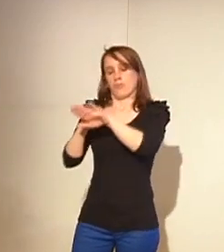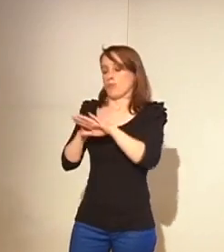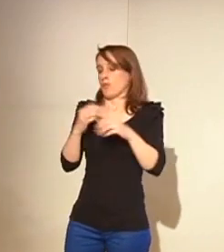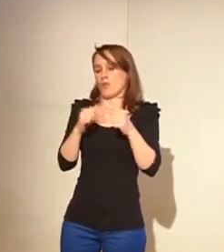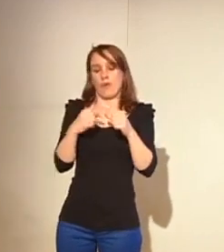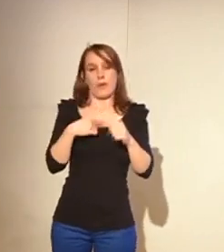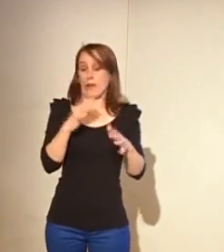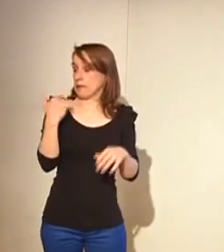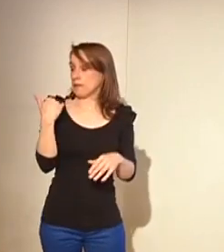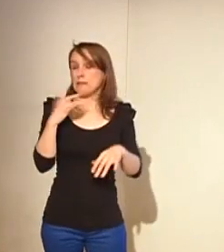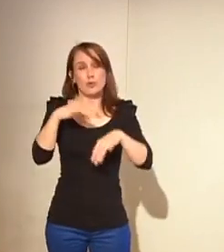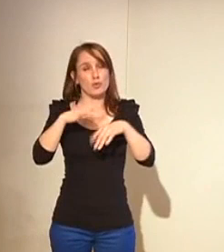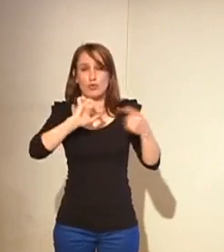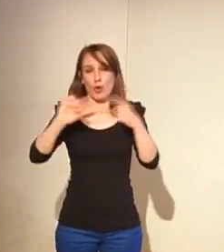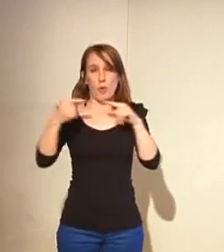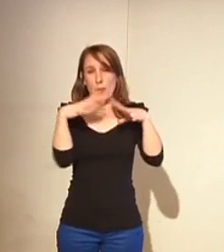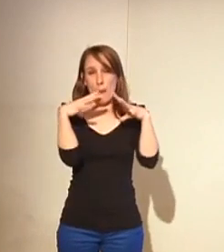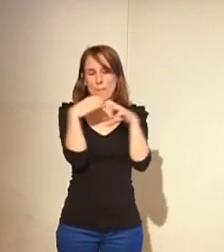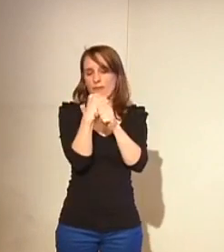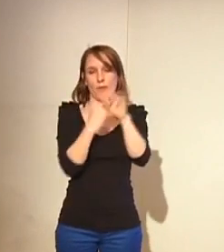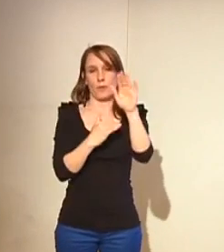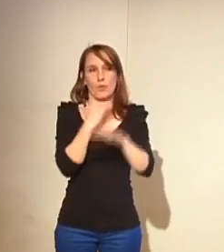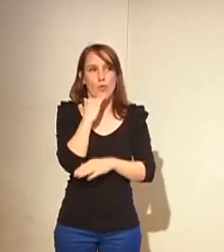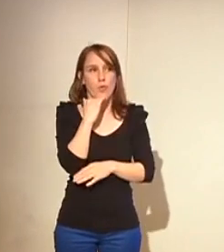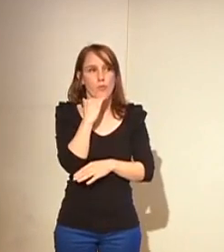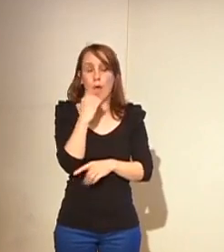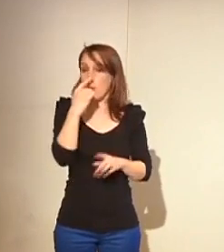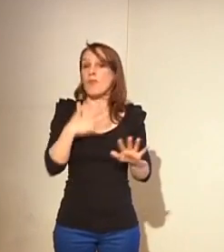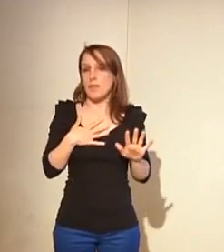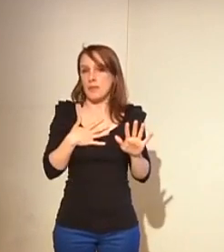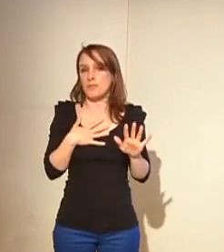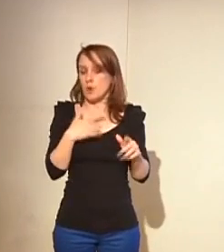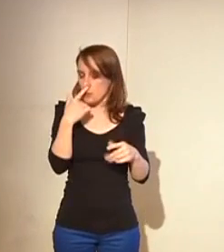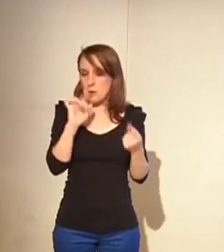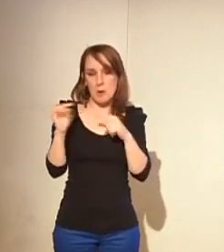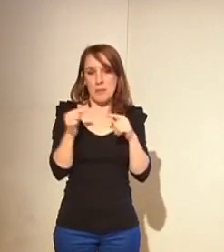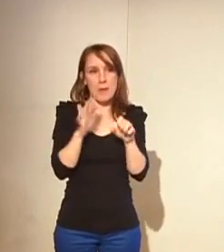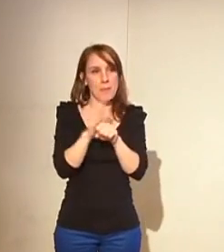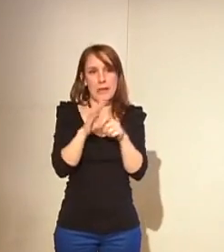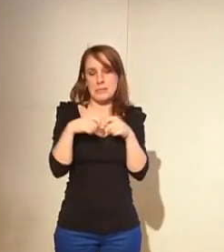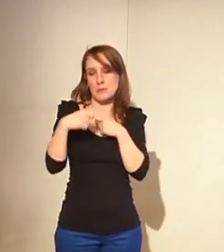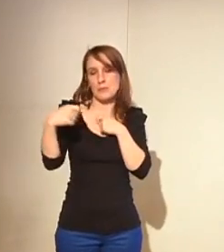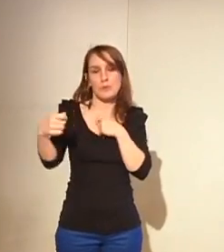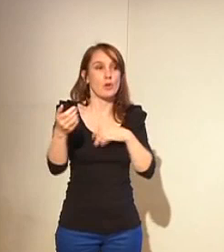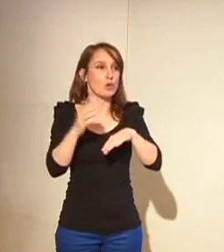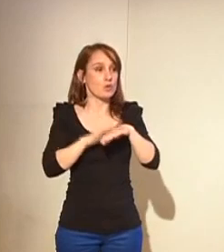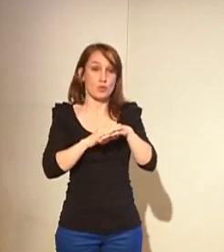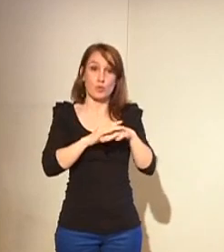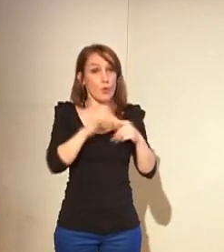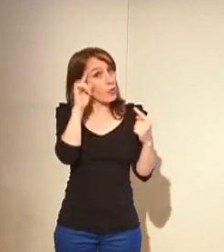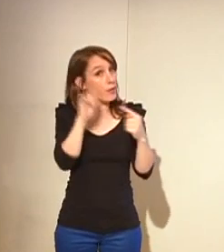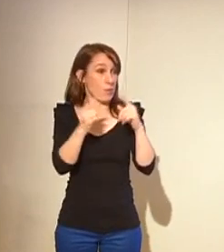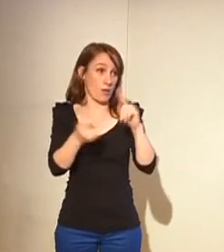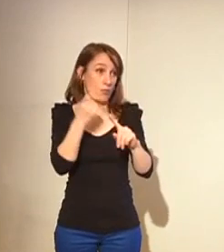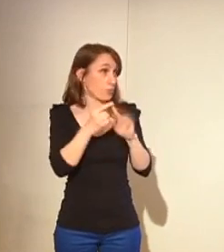très bref débat peut-être un peu trop d'ailleurs que nous venons d'avoir ce soir sur une délibération importante vous